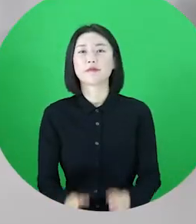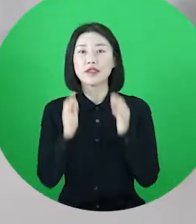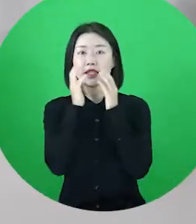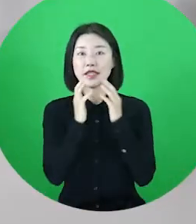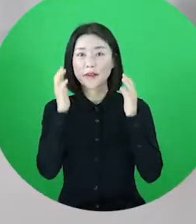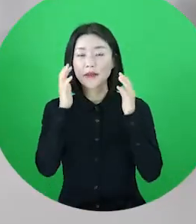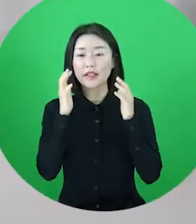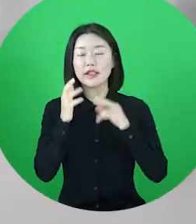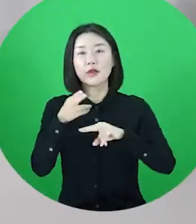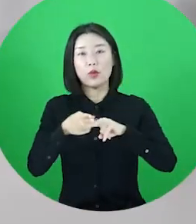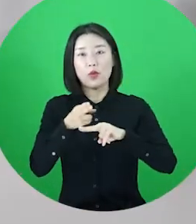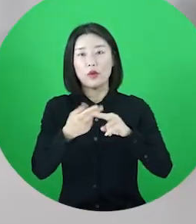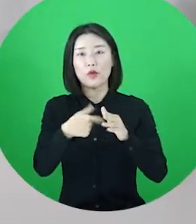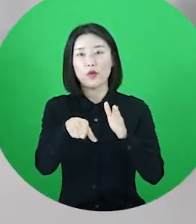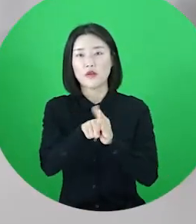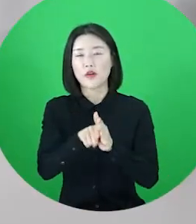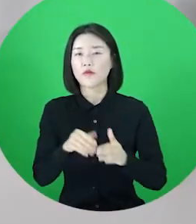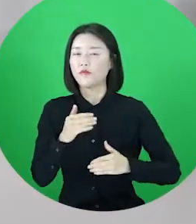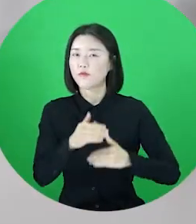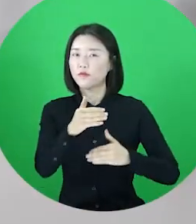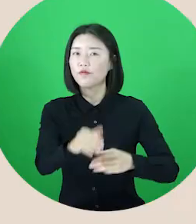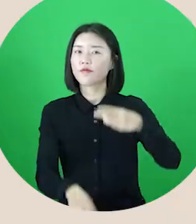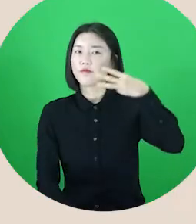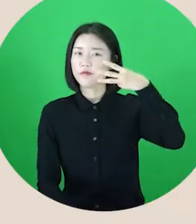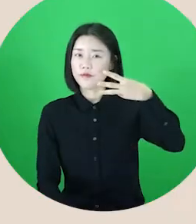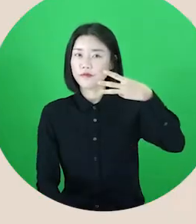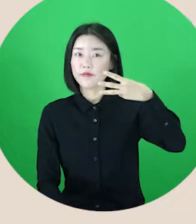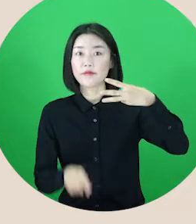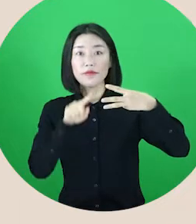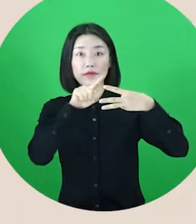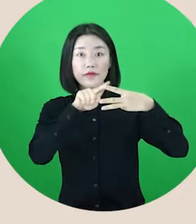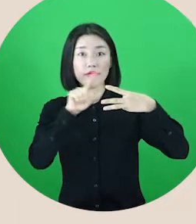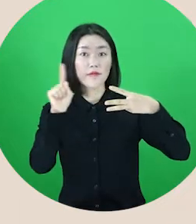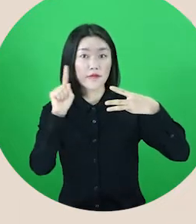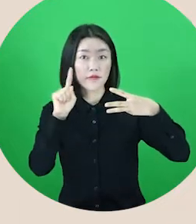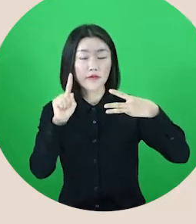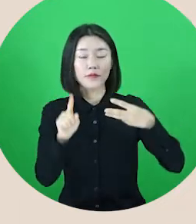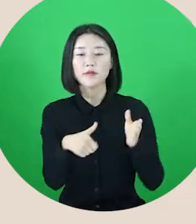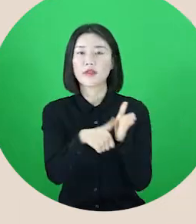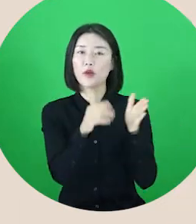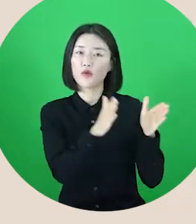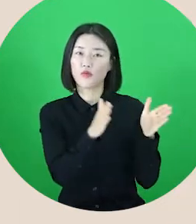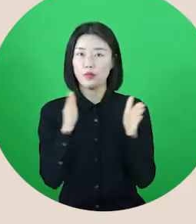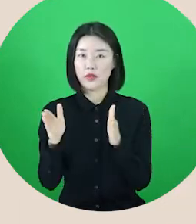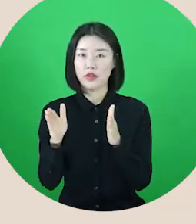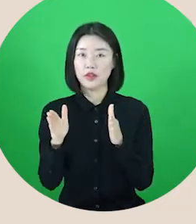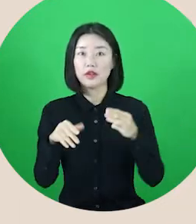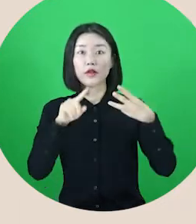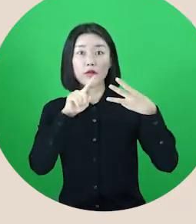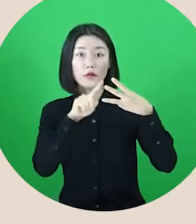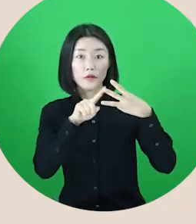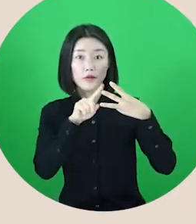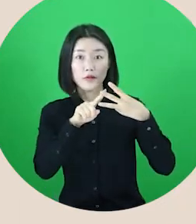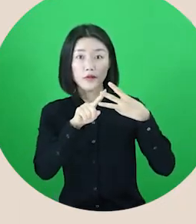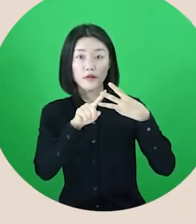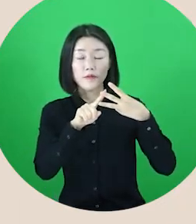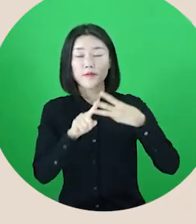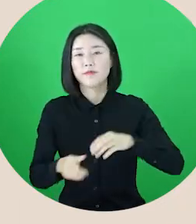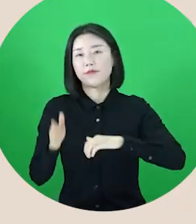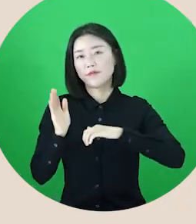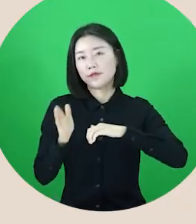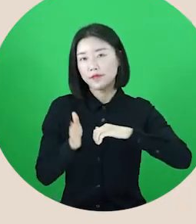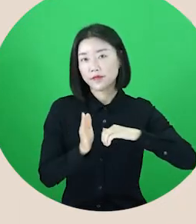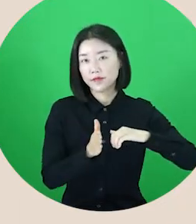김치찌개는 총 3단계로 만들 거예요. 첫째, 재료 준비하기. 둘째,